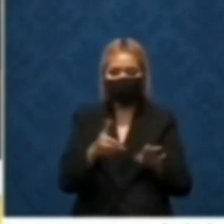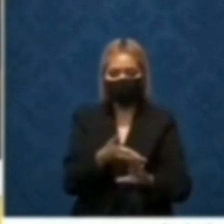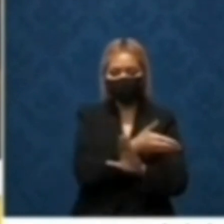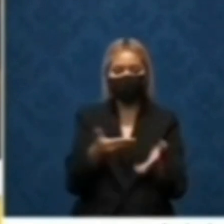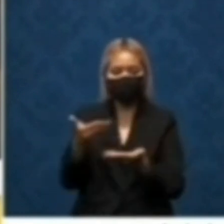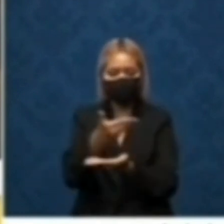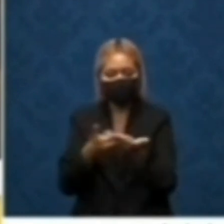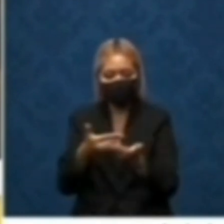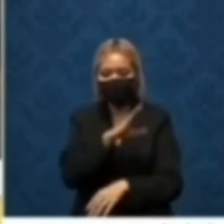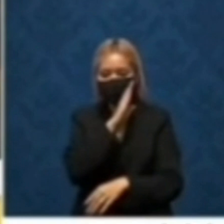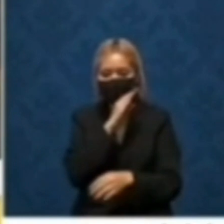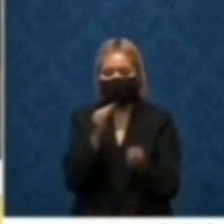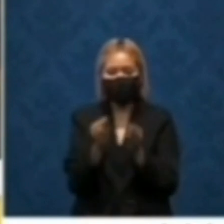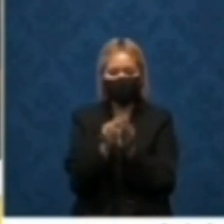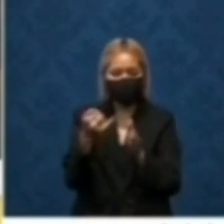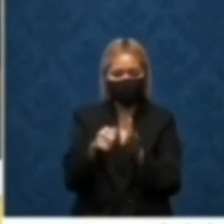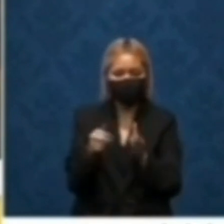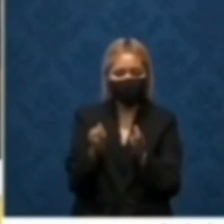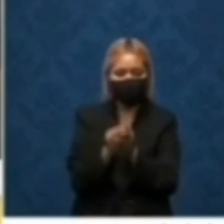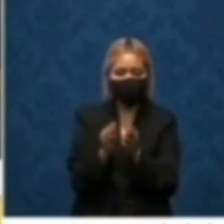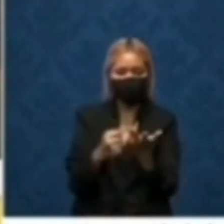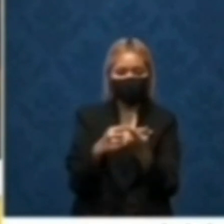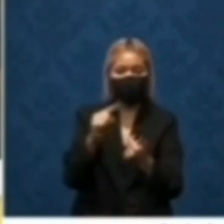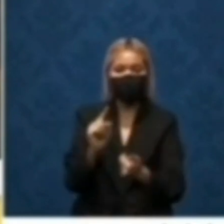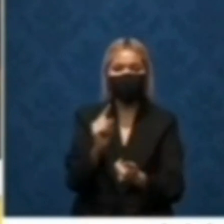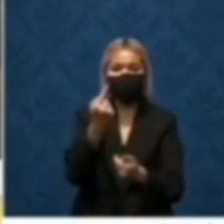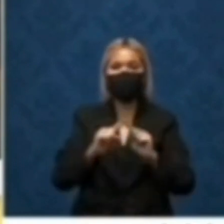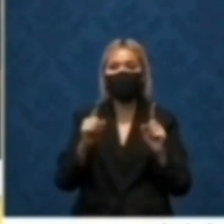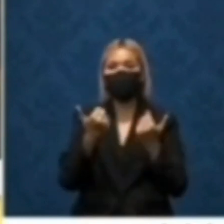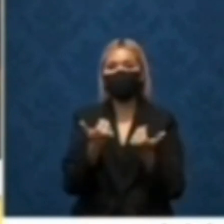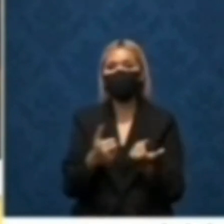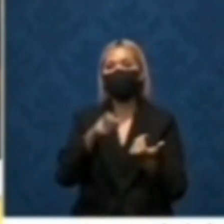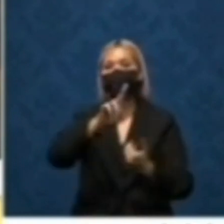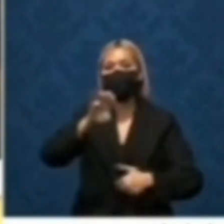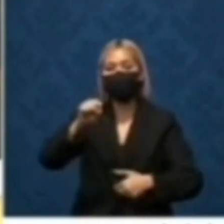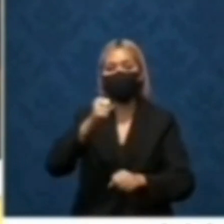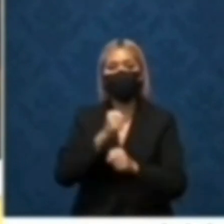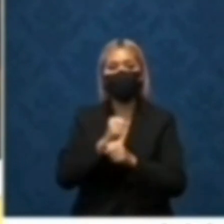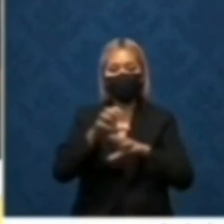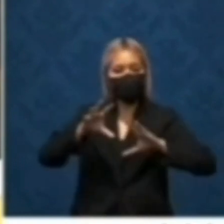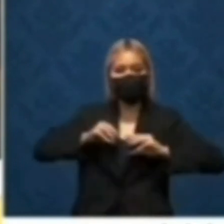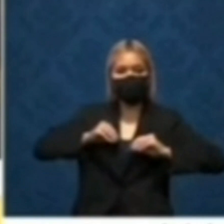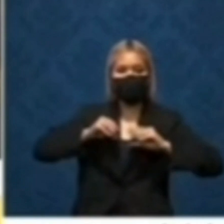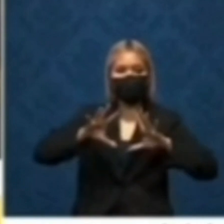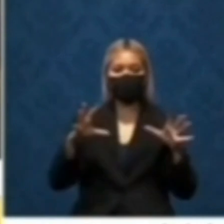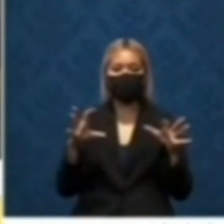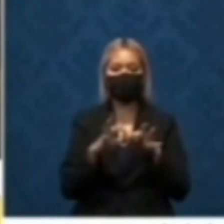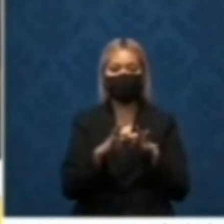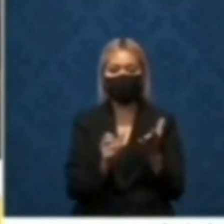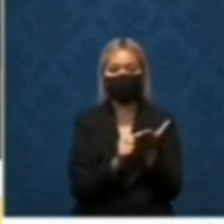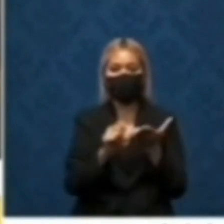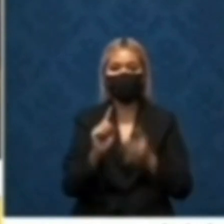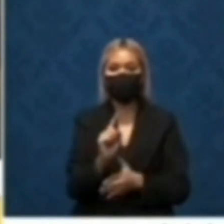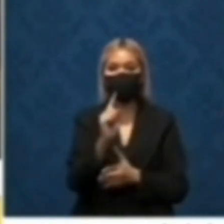ของการขอให้มีการนับคะแนนใหม่ซึ่งเป็นที่น่าเสียดายว่าสภาแห่งนี้ไม่รับหลักการยัตติที่แก้ไขประเด็นม